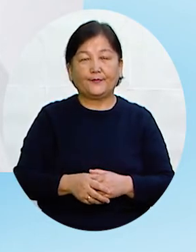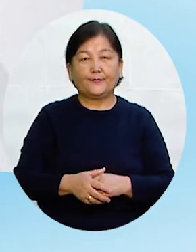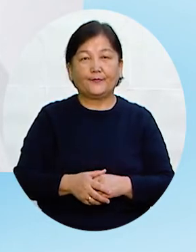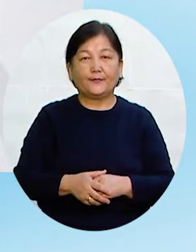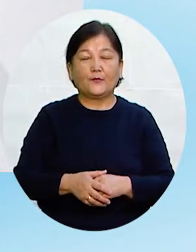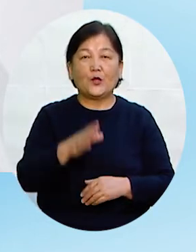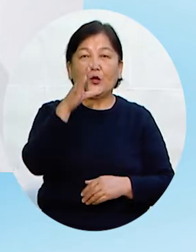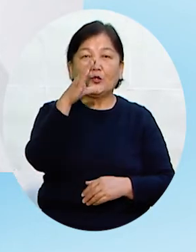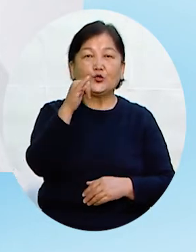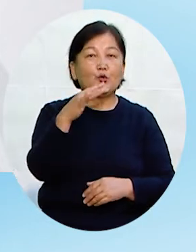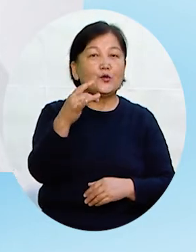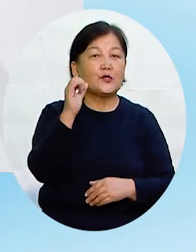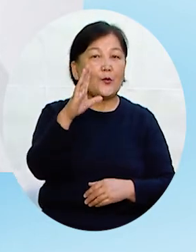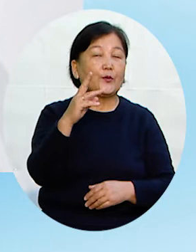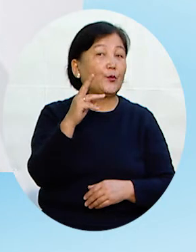за сурав гэдэг үгийн хувьд